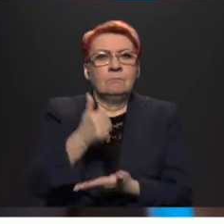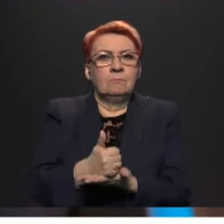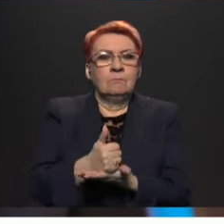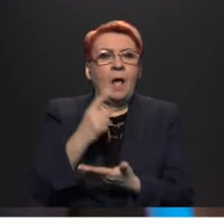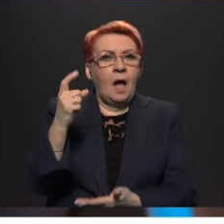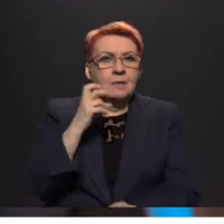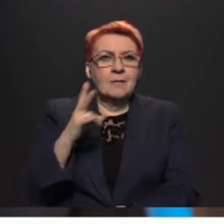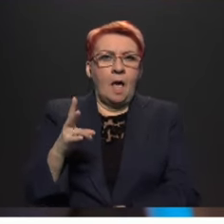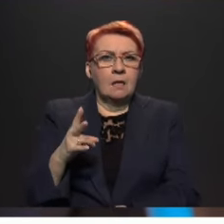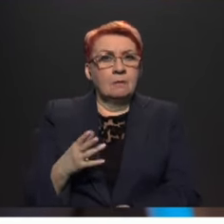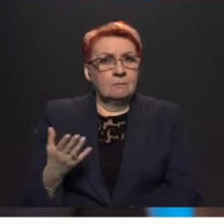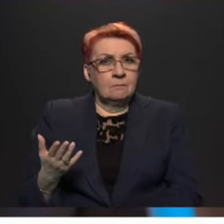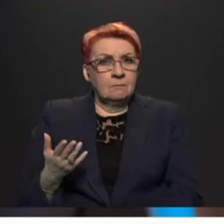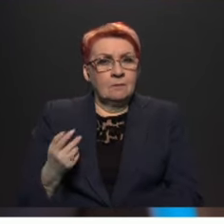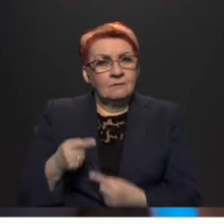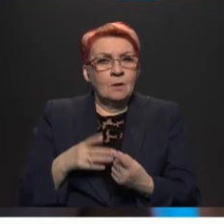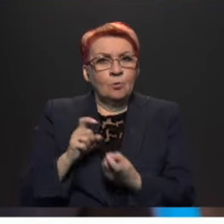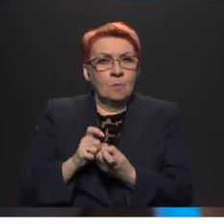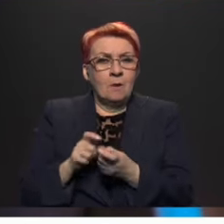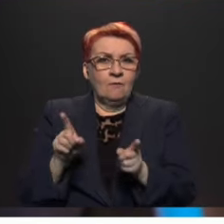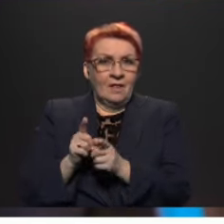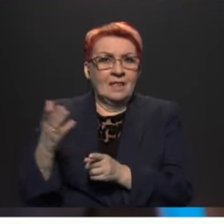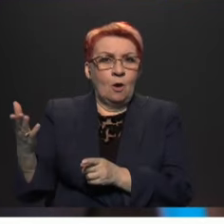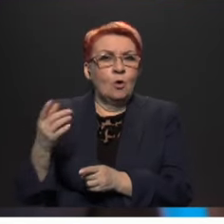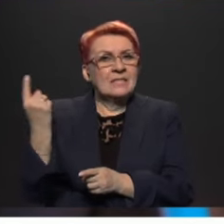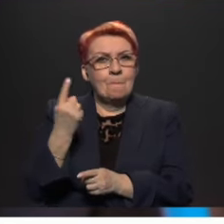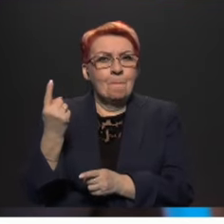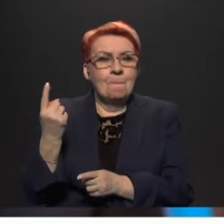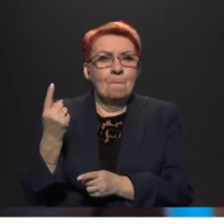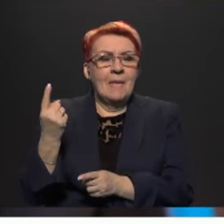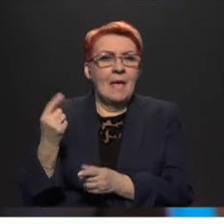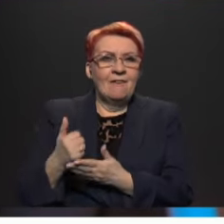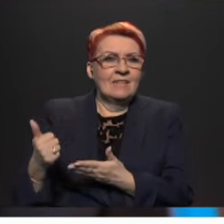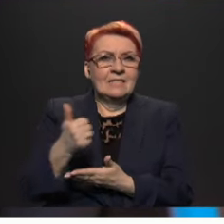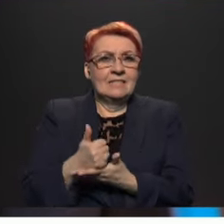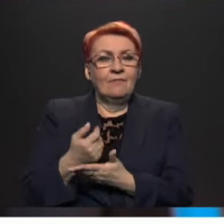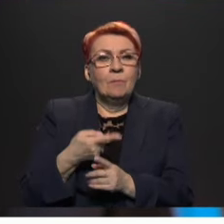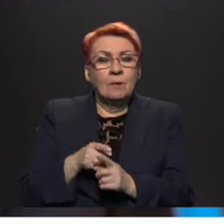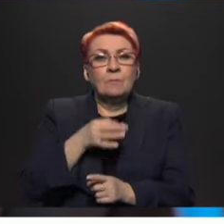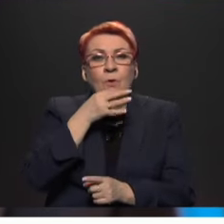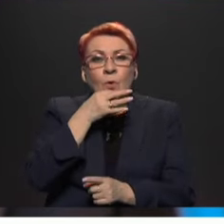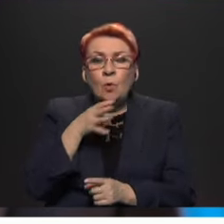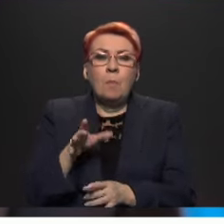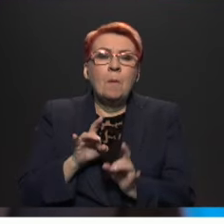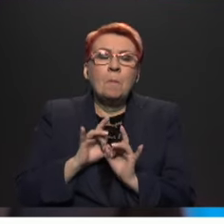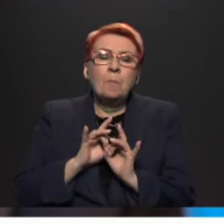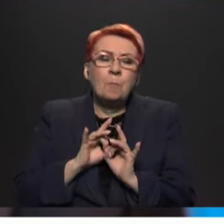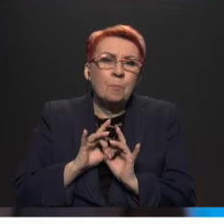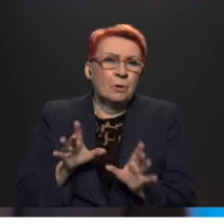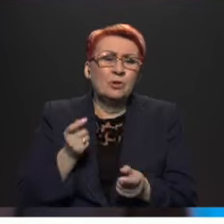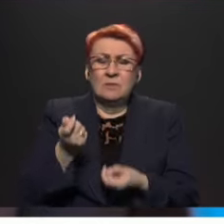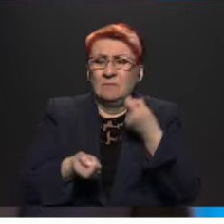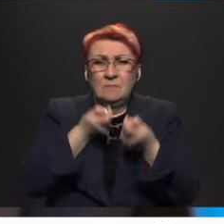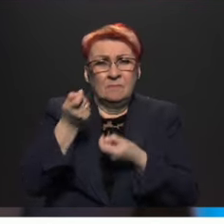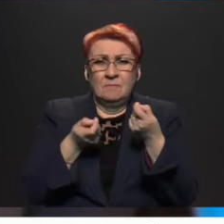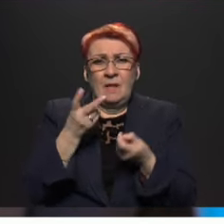быть хозяином, и он всегда будет бороться за свое первенство. Поэтому любая причина или хотя бы